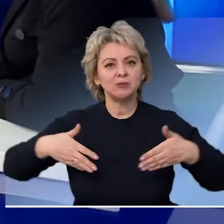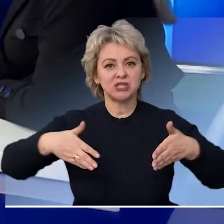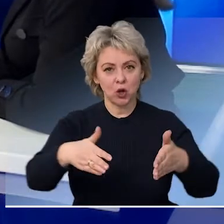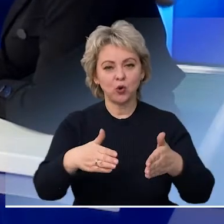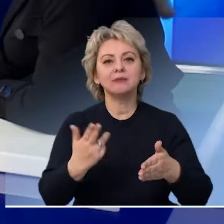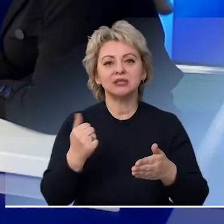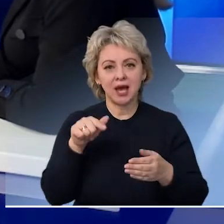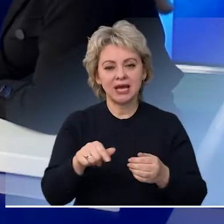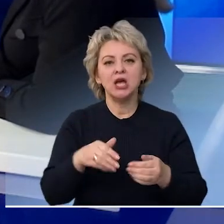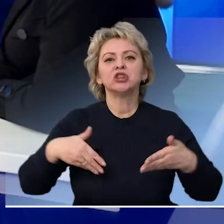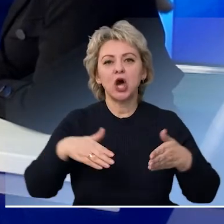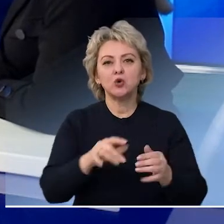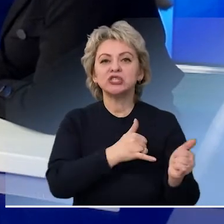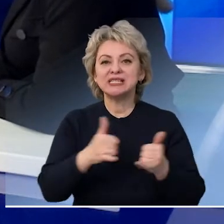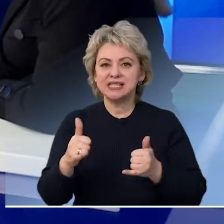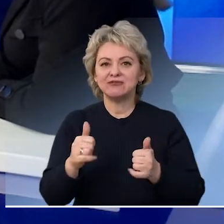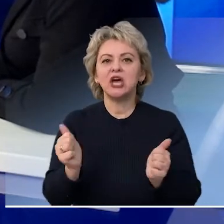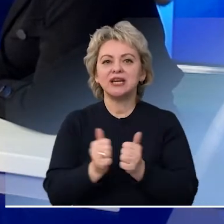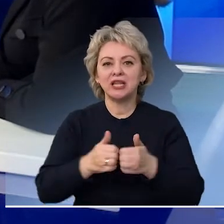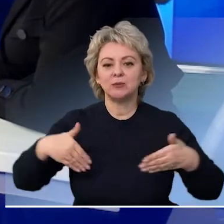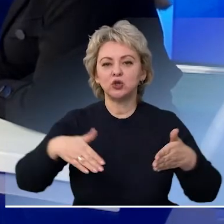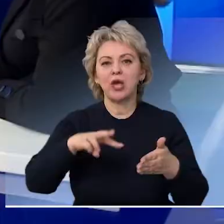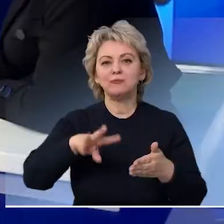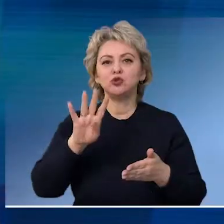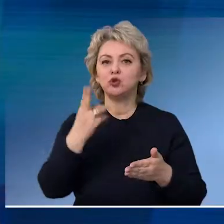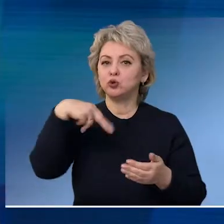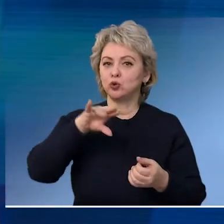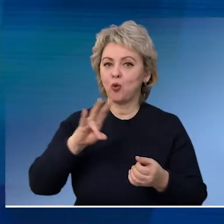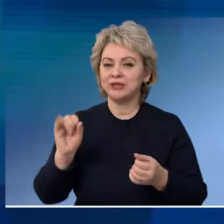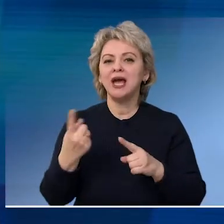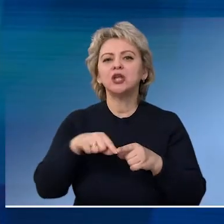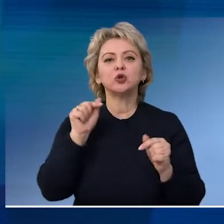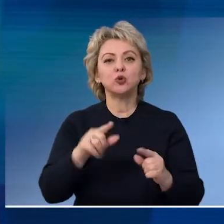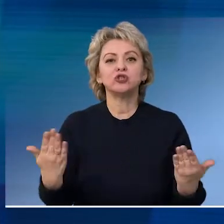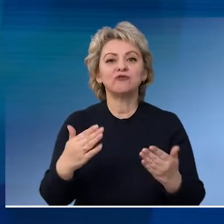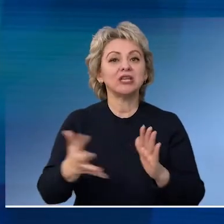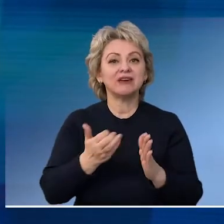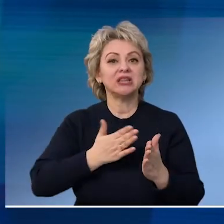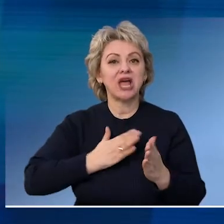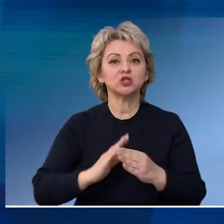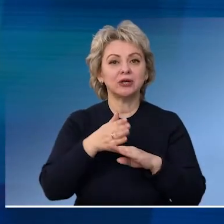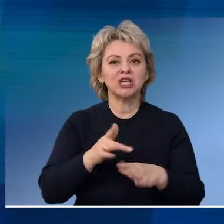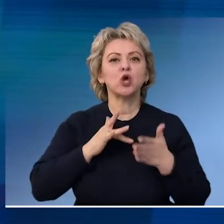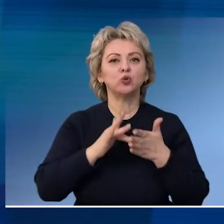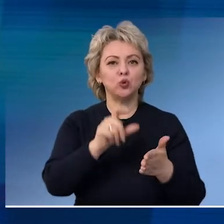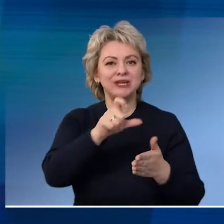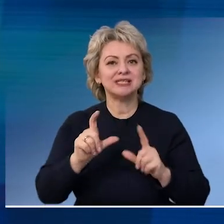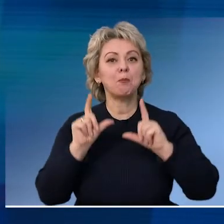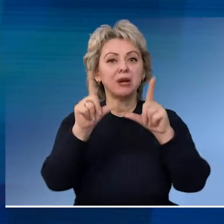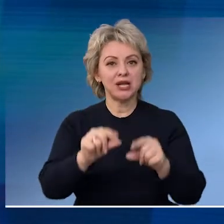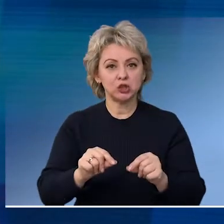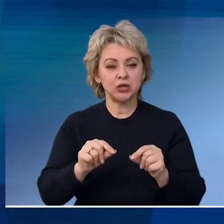трассах? Да, придорожный сервис, да, вдоль федеральной трассы М4 Дон. То есть это то, чего не хватает нашим гостям,